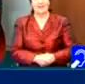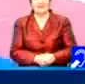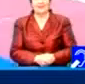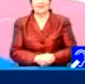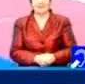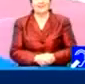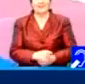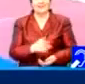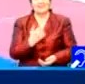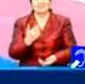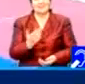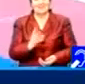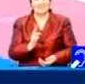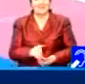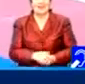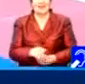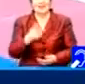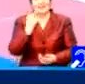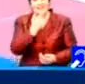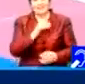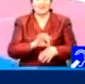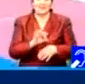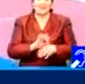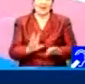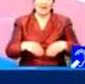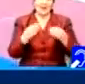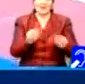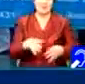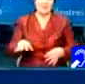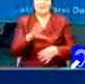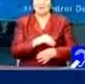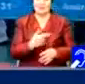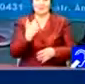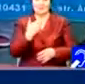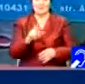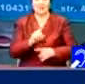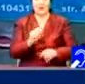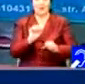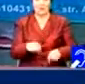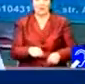Când apun. Și fetele au uitat de lacrimi și durere și au dat tot ce au putut pe tatami.